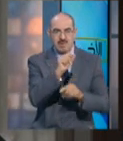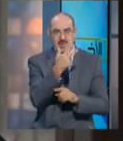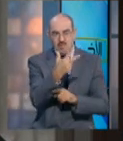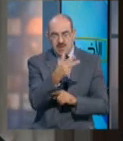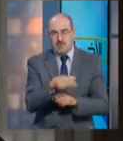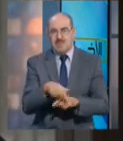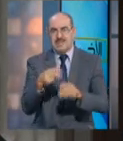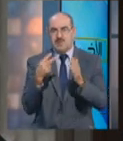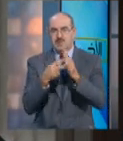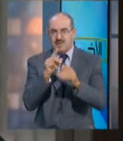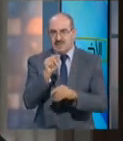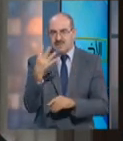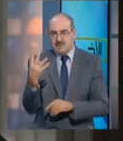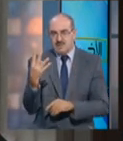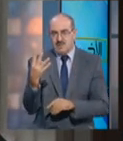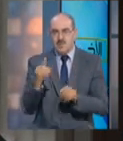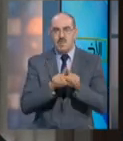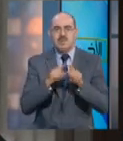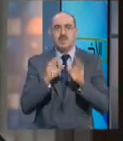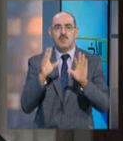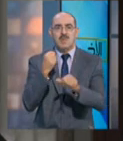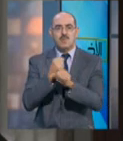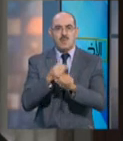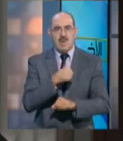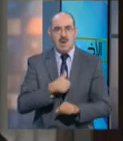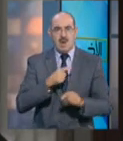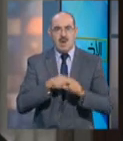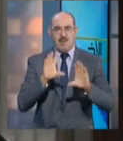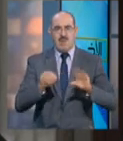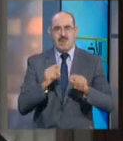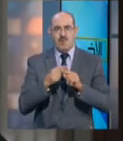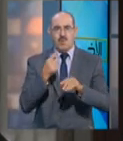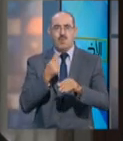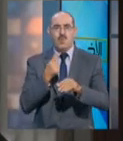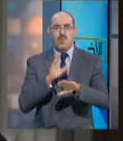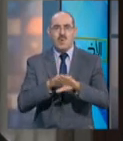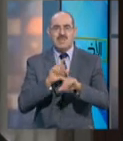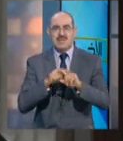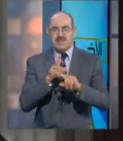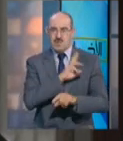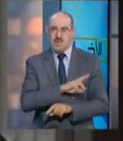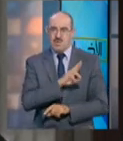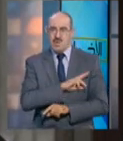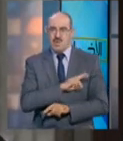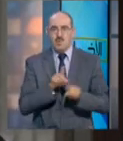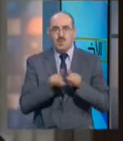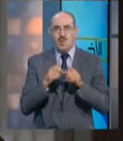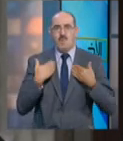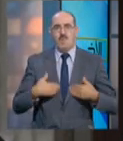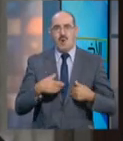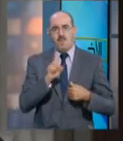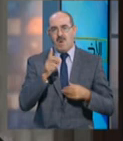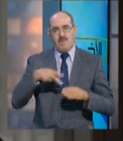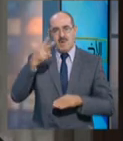2023 و2024 ستشغل سويسرا مقعد بمجلس الأمن الدولي كعضو غير